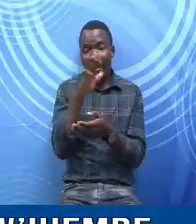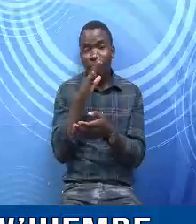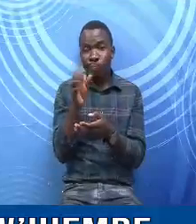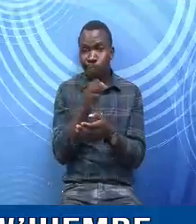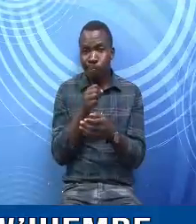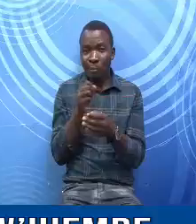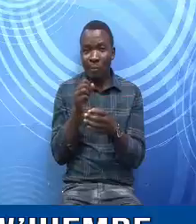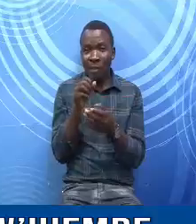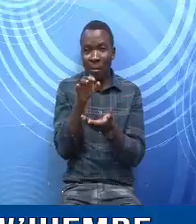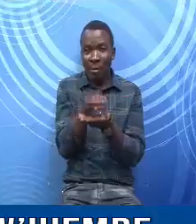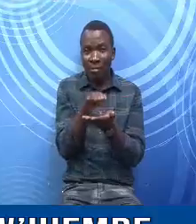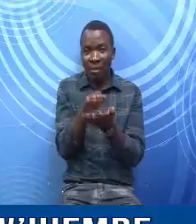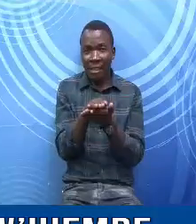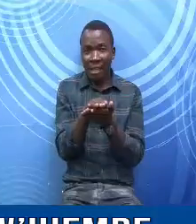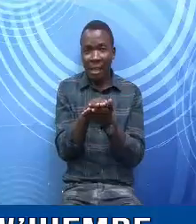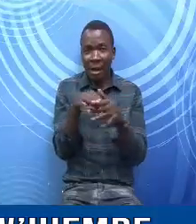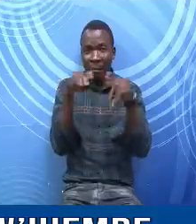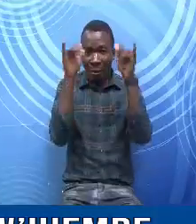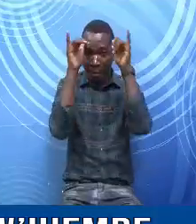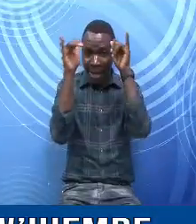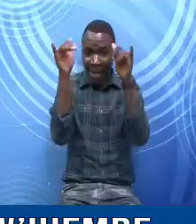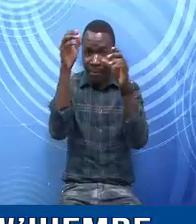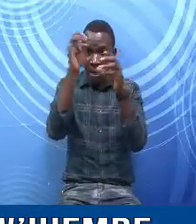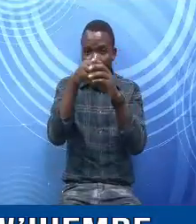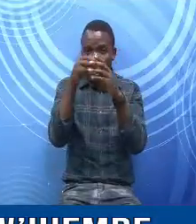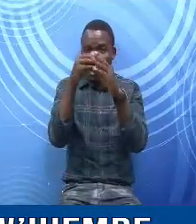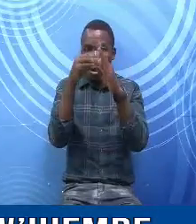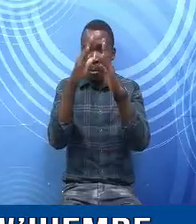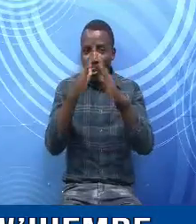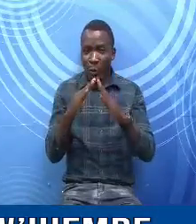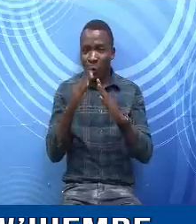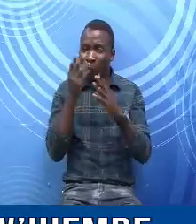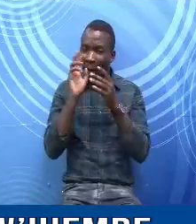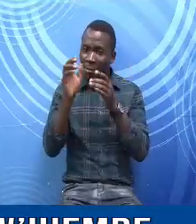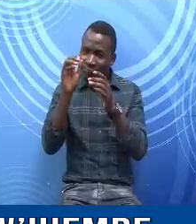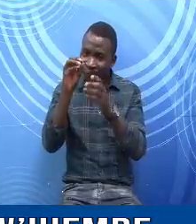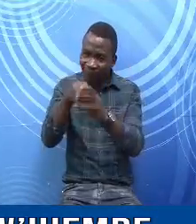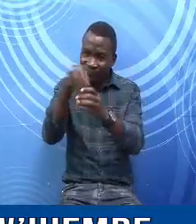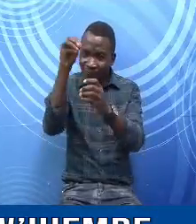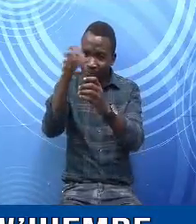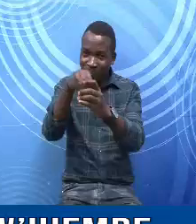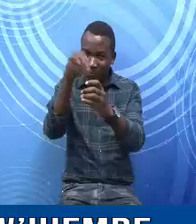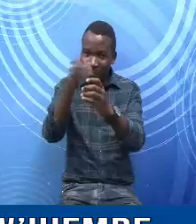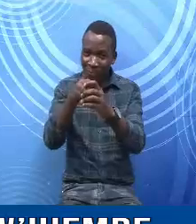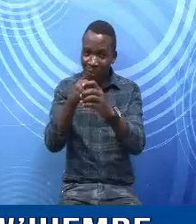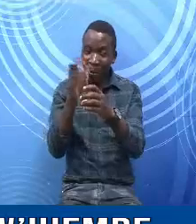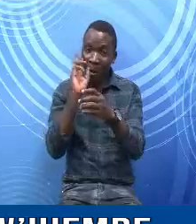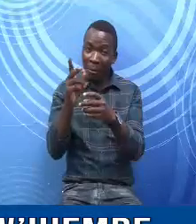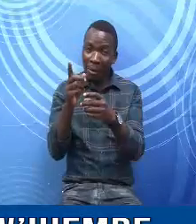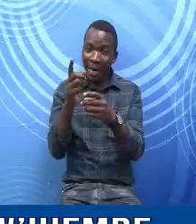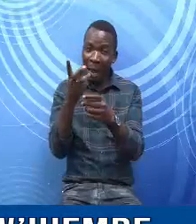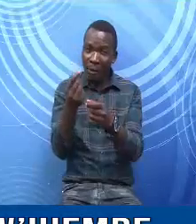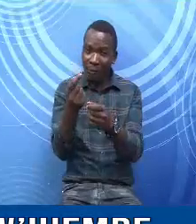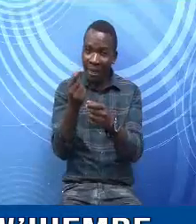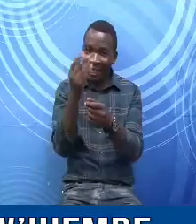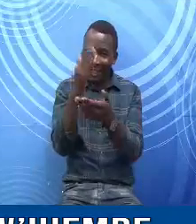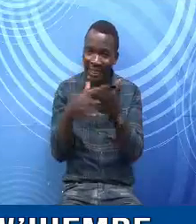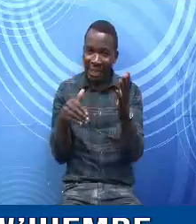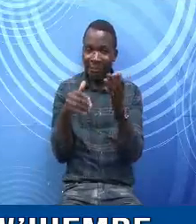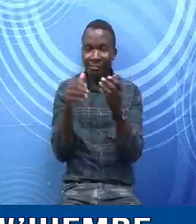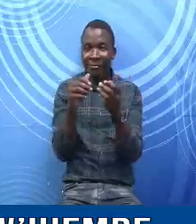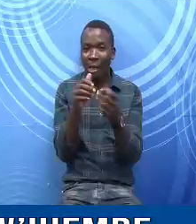nyine mu nzu ugasanga niyo yapfuritse ya mbese yarapfuye ugasanga inote zimwe zarapfuye